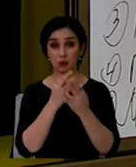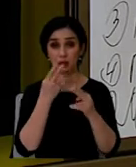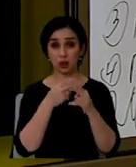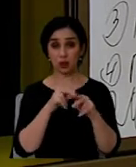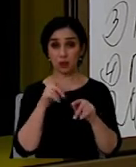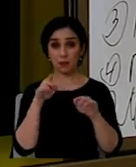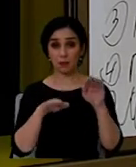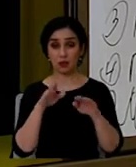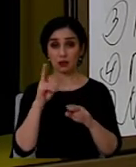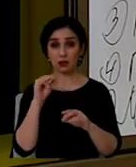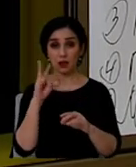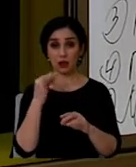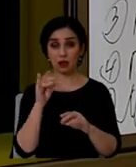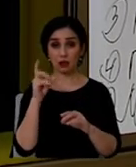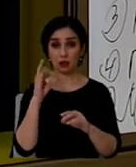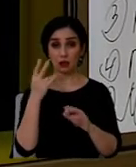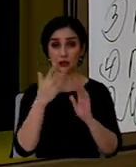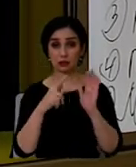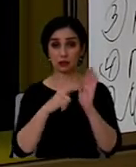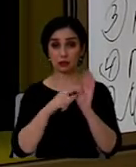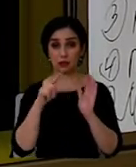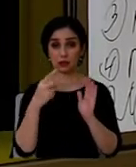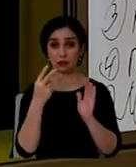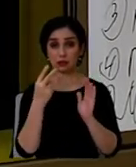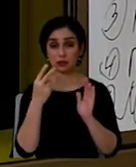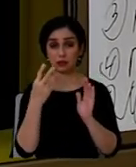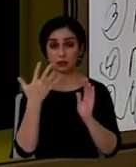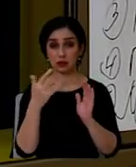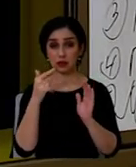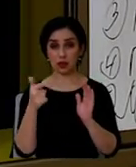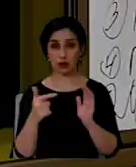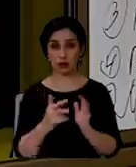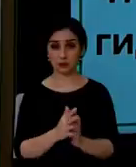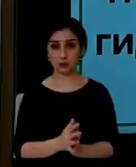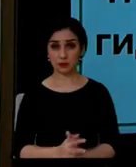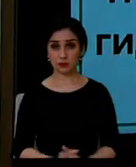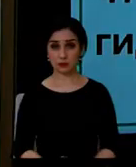Ответ масса калий-хлор 37,25 граммов.